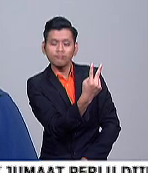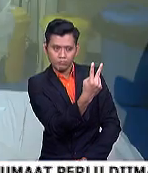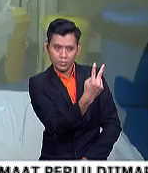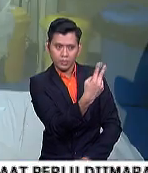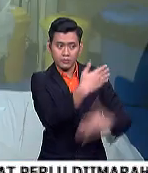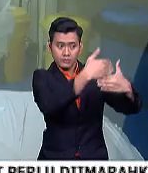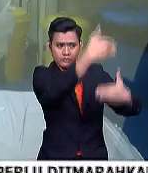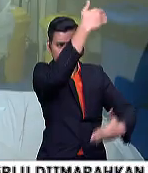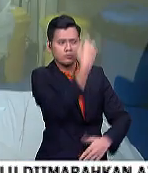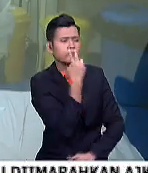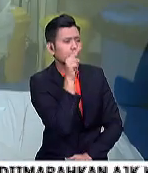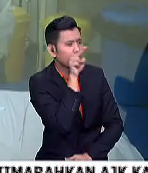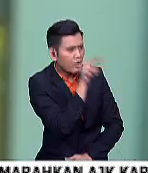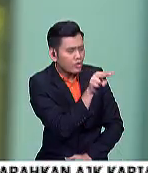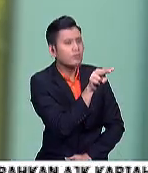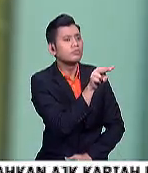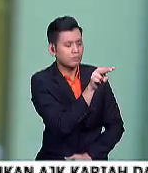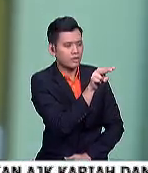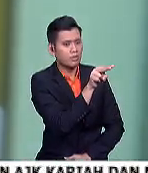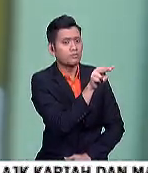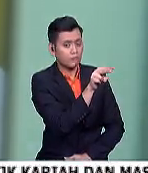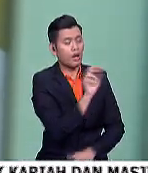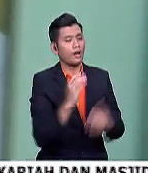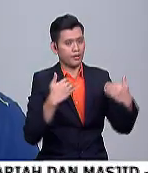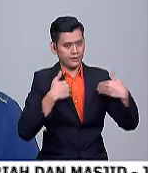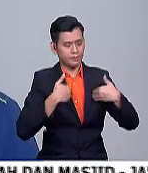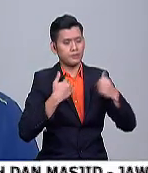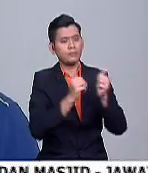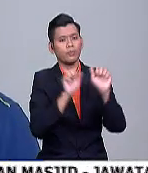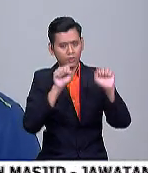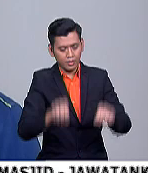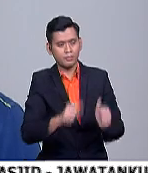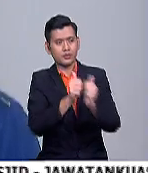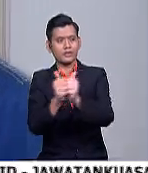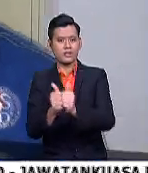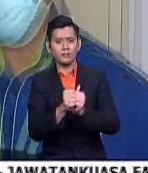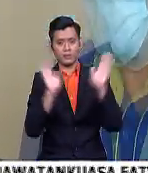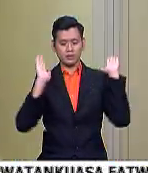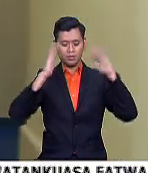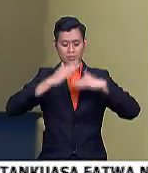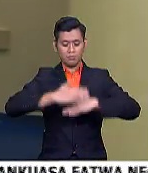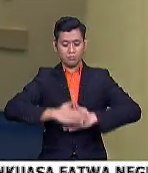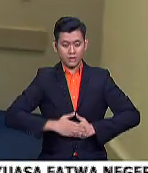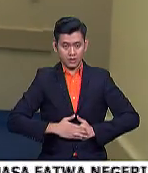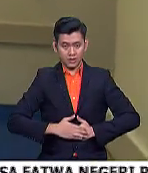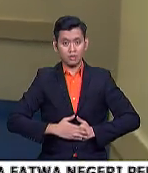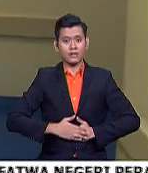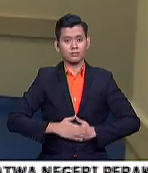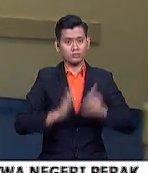Jadi waris setidak-tidaknya dapat bersama menunaikan solat jenazah.